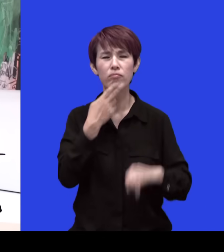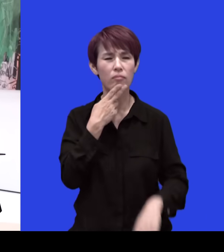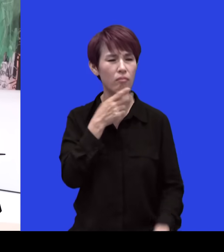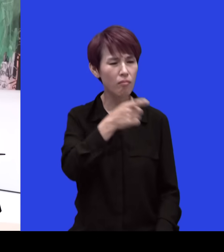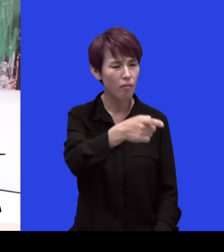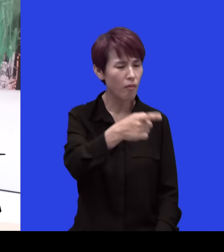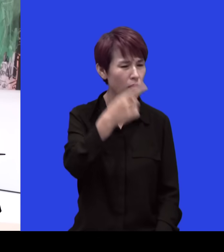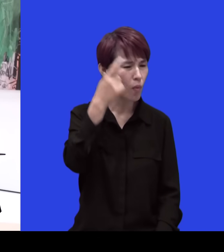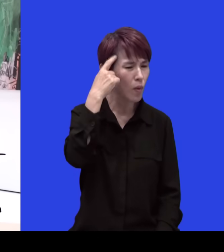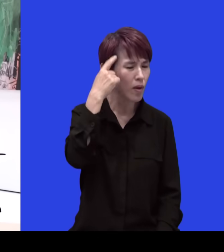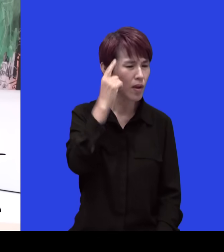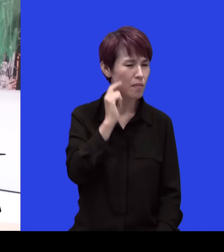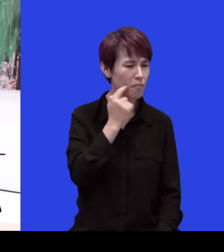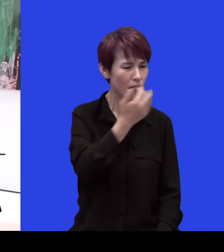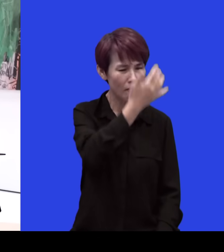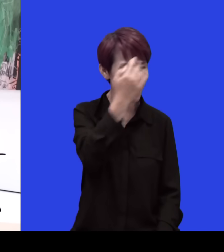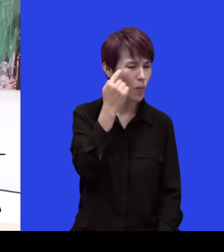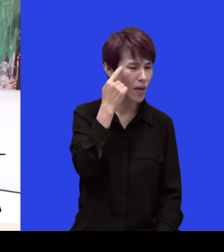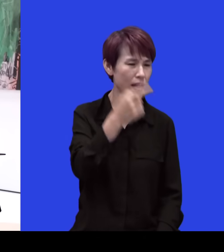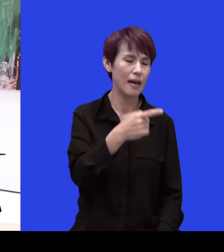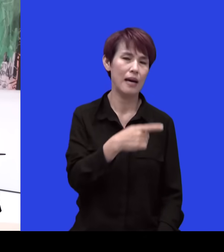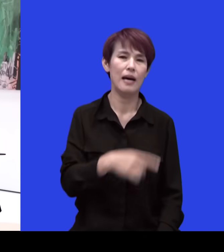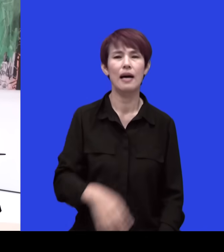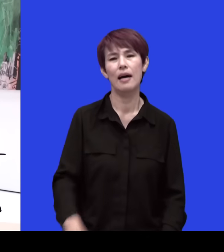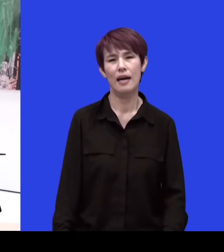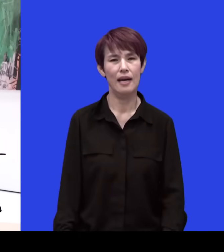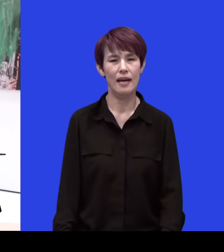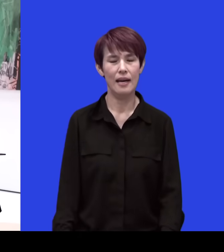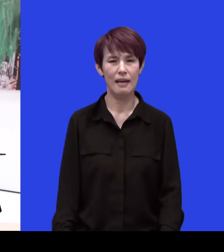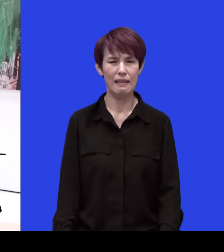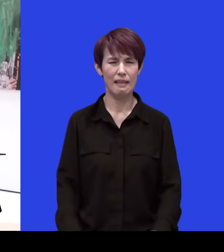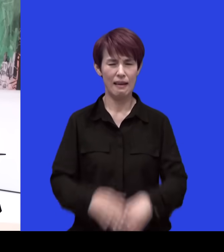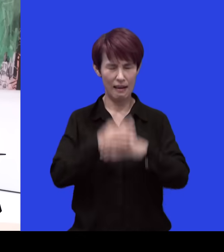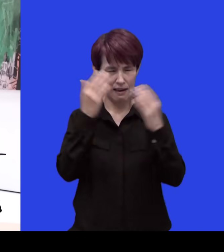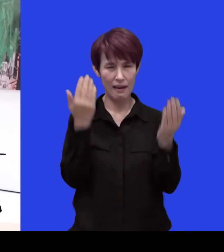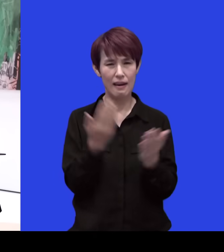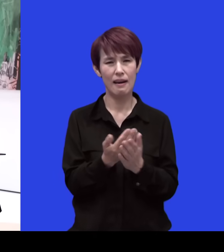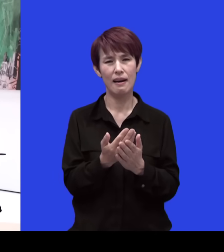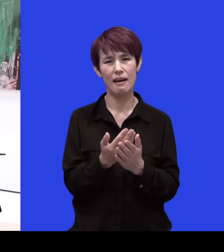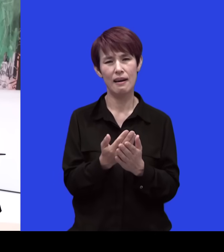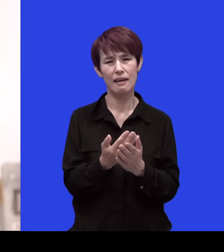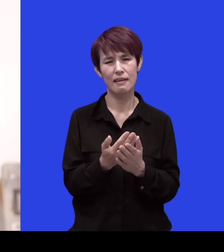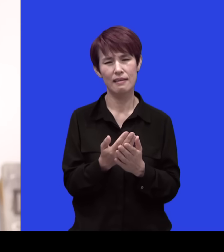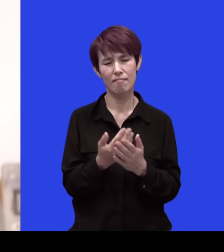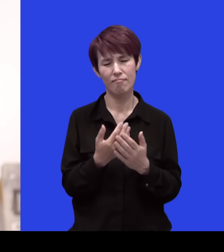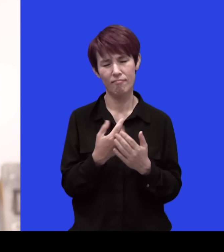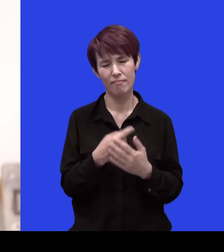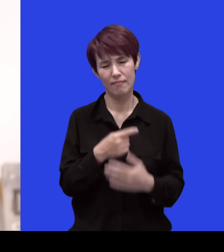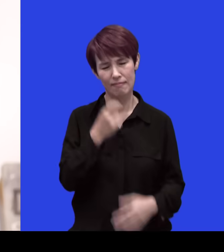이렇게 있느냐. 이거 별 생각을 다 하죠. 그렇죠. 모든 게 다 연결이 되는 딸이. 네.